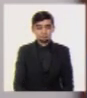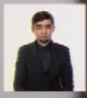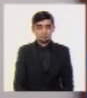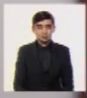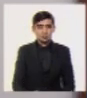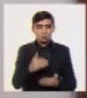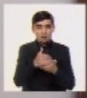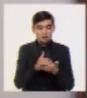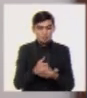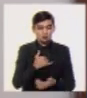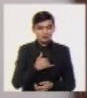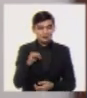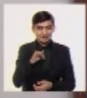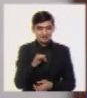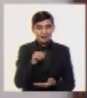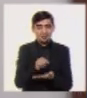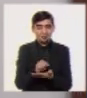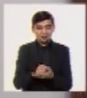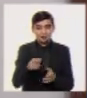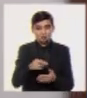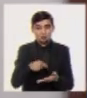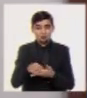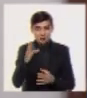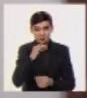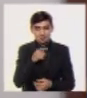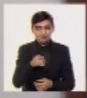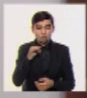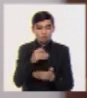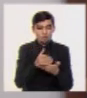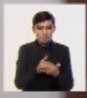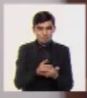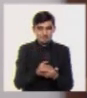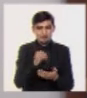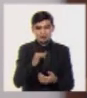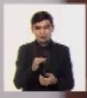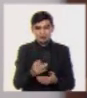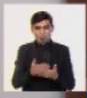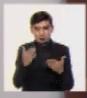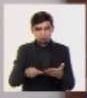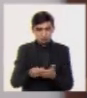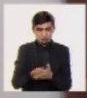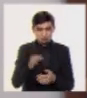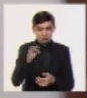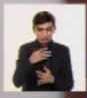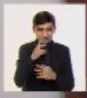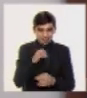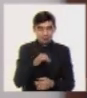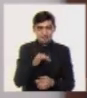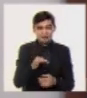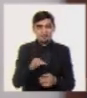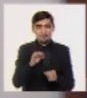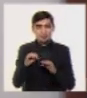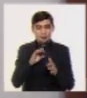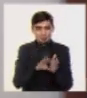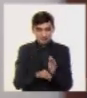Программа у нас очень интересная, это аренда с выкупом. Бұл өте қызықты бағдарлама. Артық төлемсіз және бастапқы жарнасыз